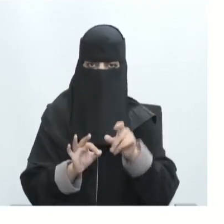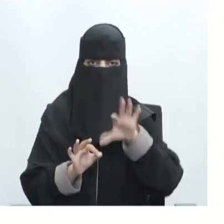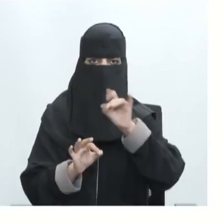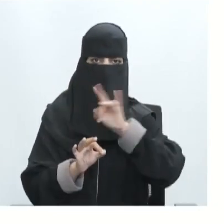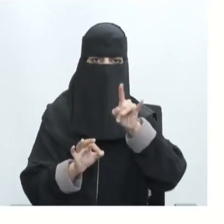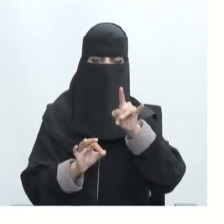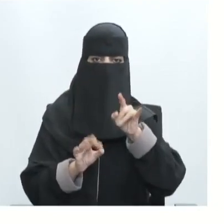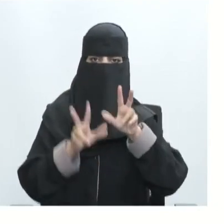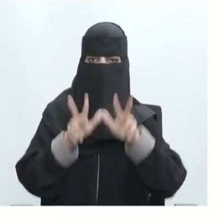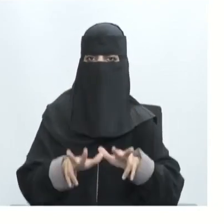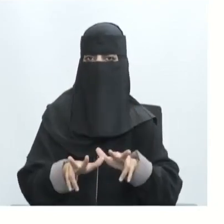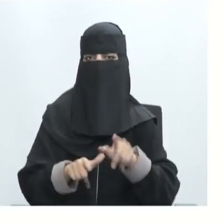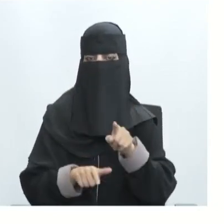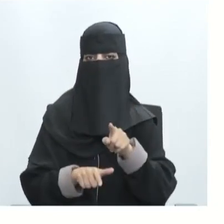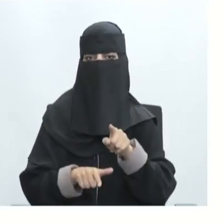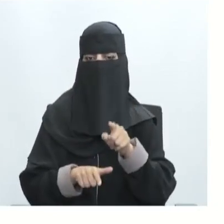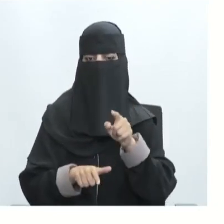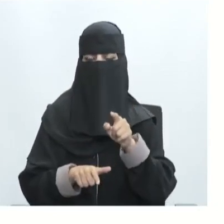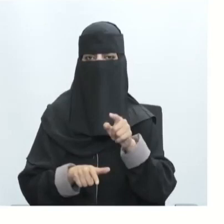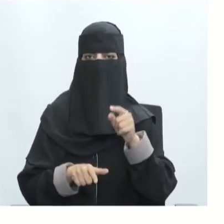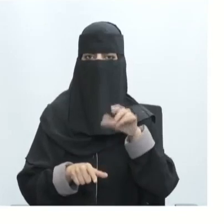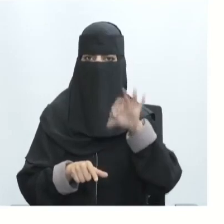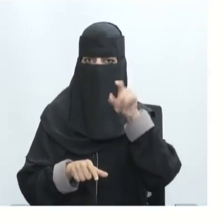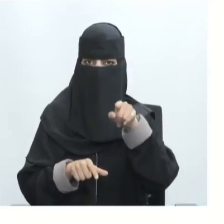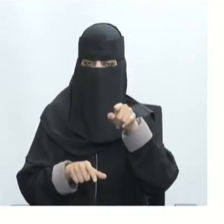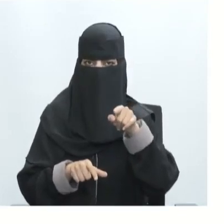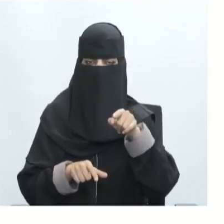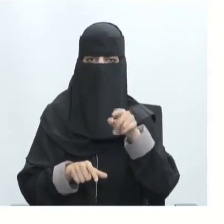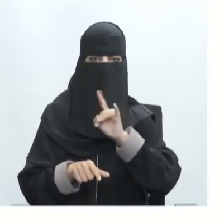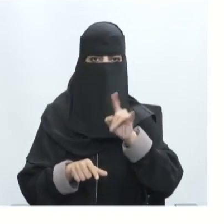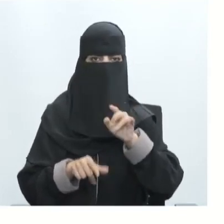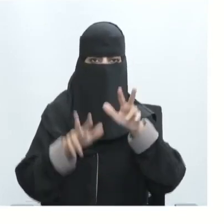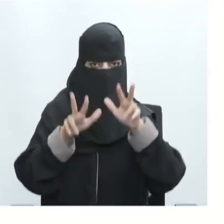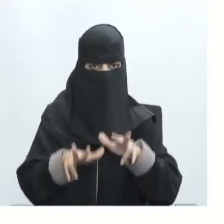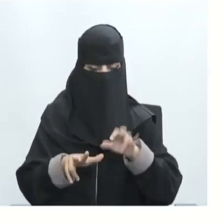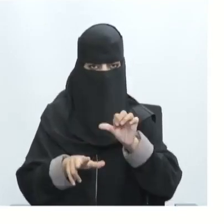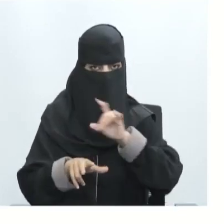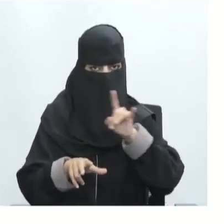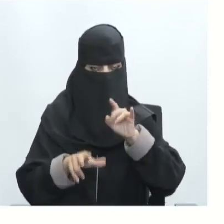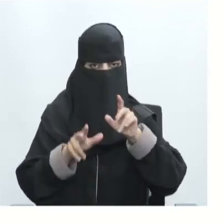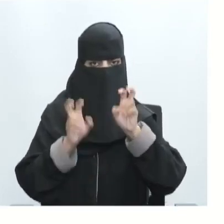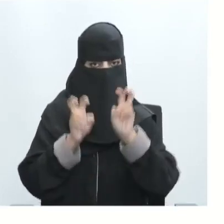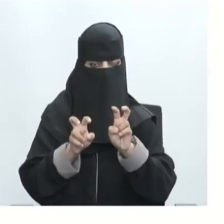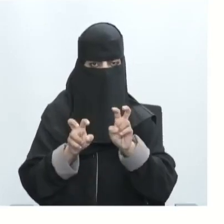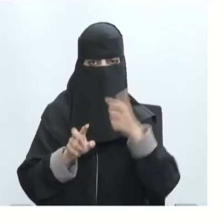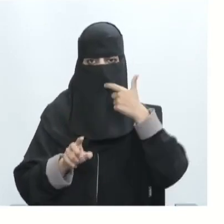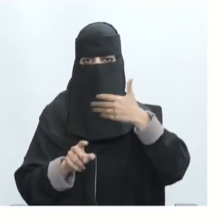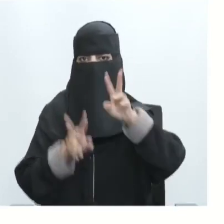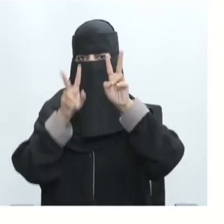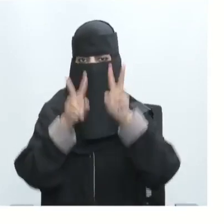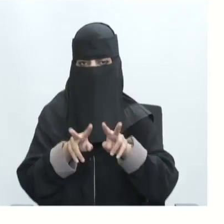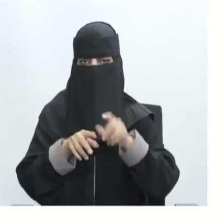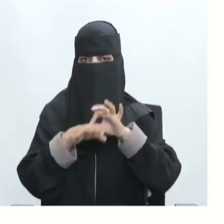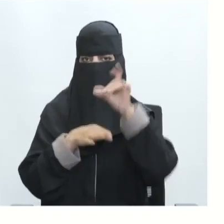شيئا ثابتا فالمنطق ليس شيئا ثابتا وليس وقفا الى الابد على